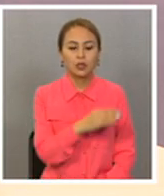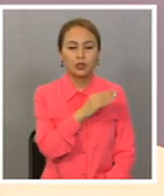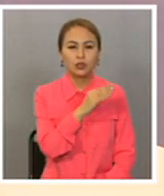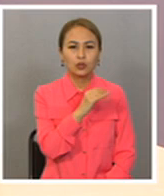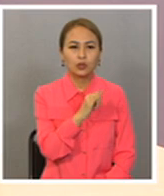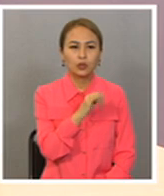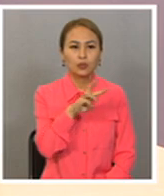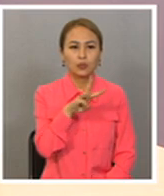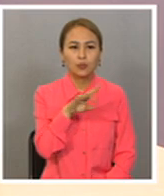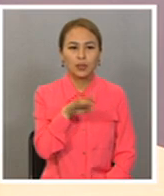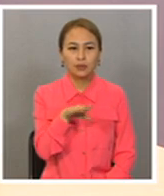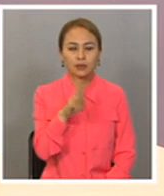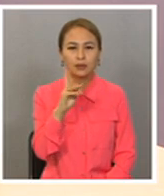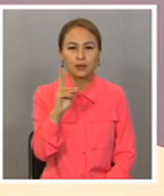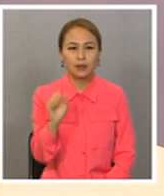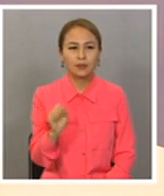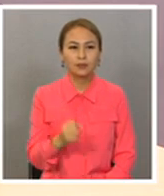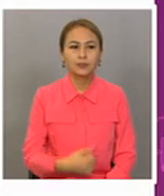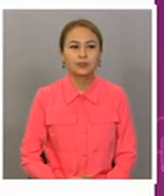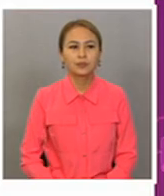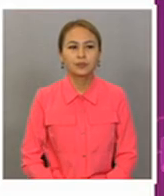қонжық, жұмыртқа,